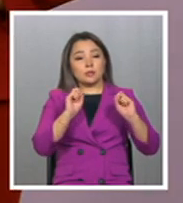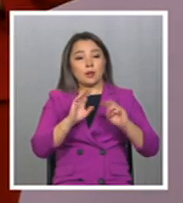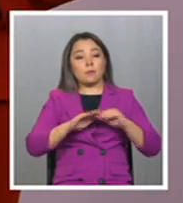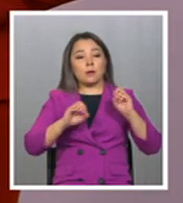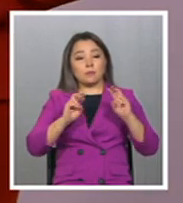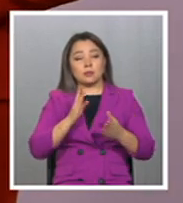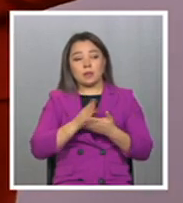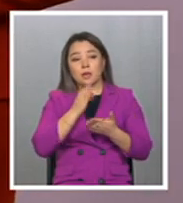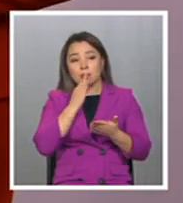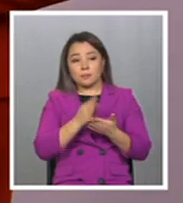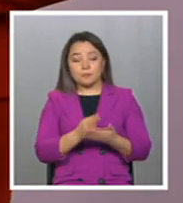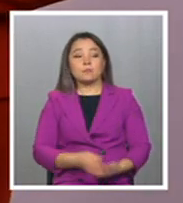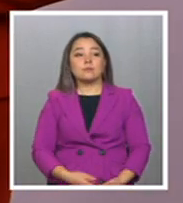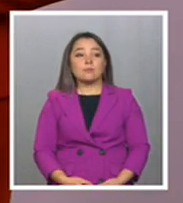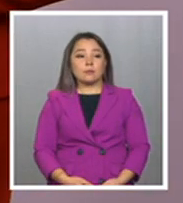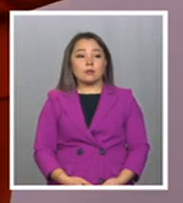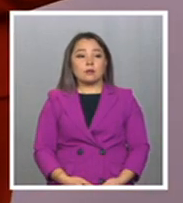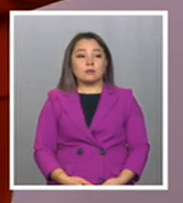екен.